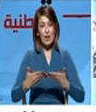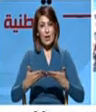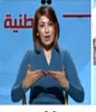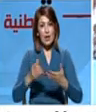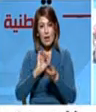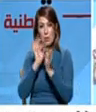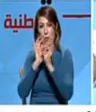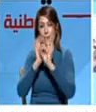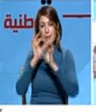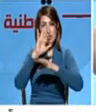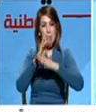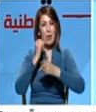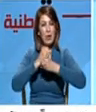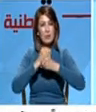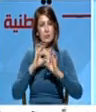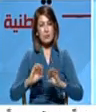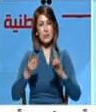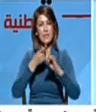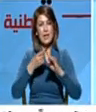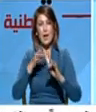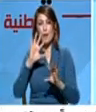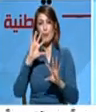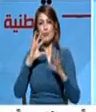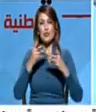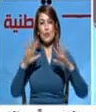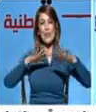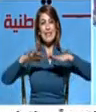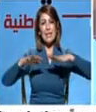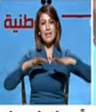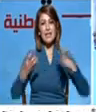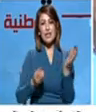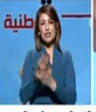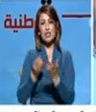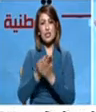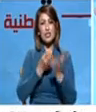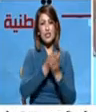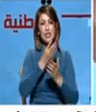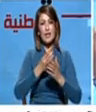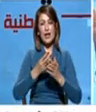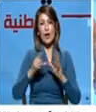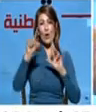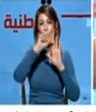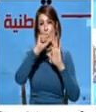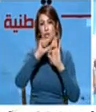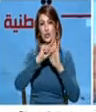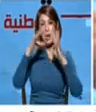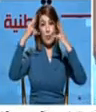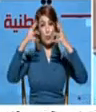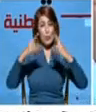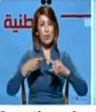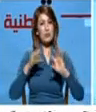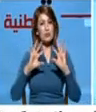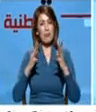اللي فيهم يعملوها بشتو بالاجراءات والا والا والمقاييس اللي بتاتي منها ل اه